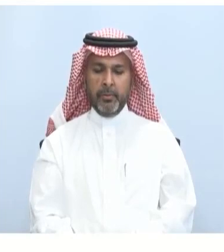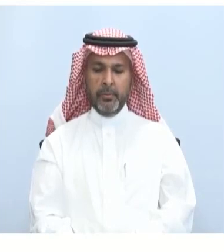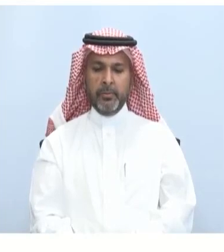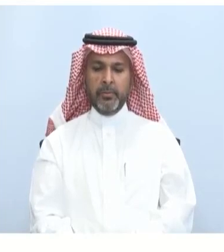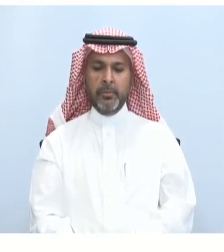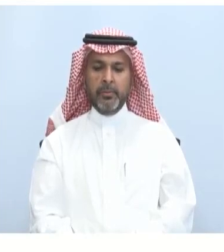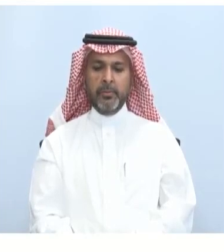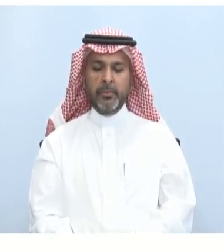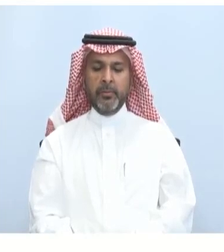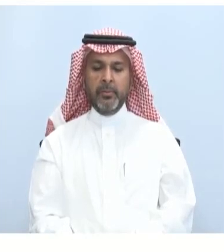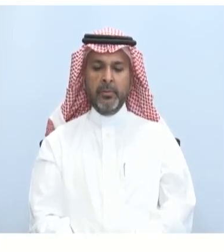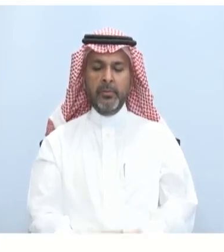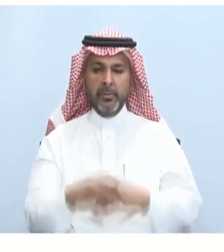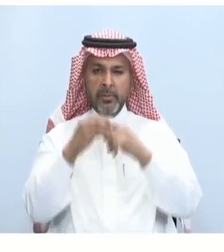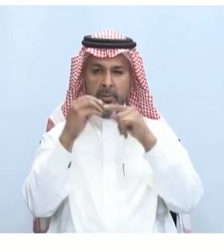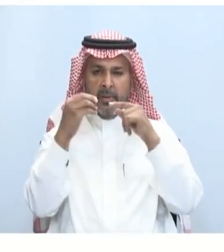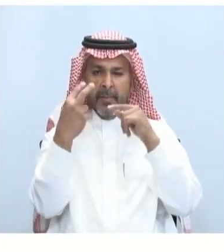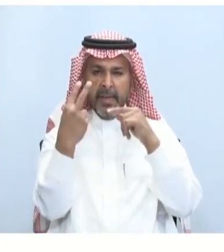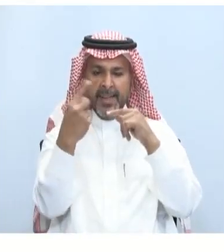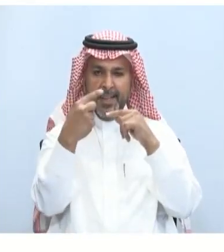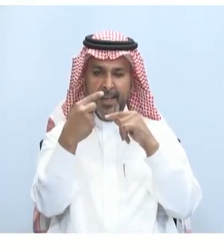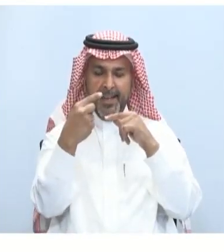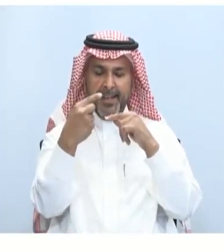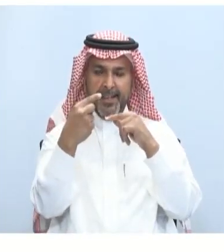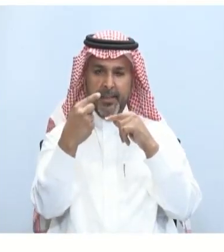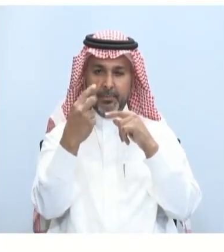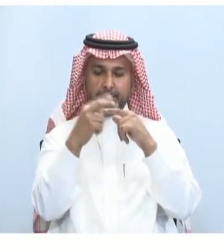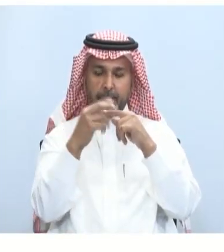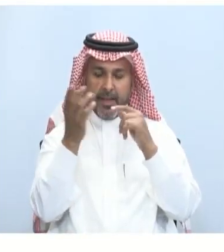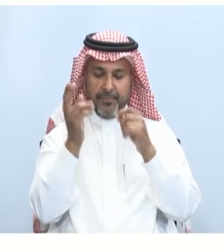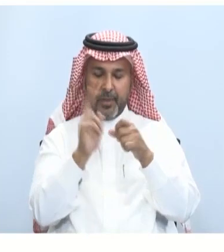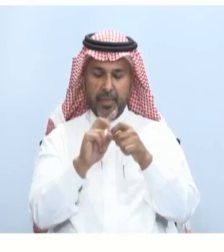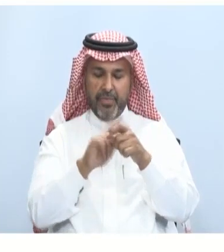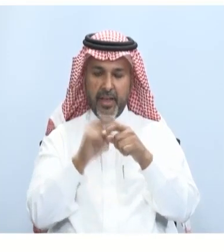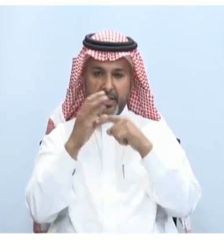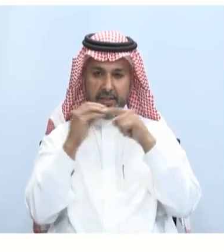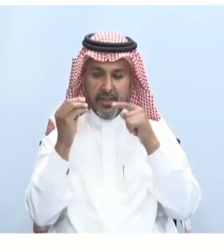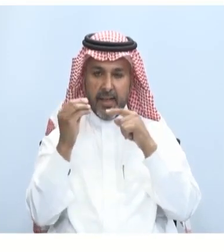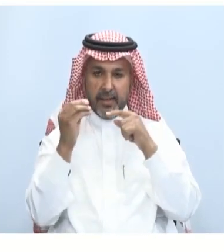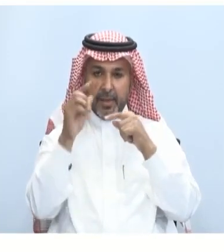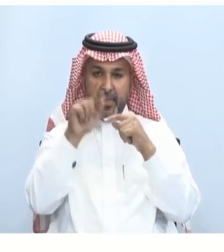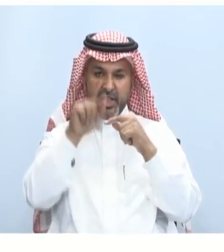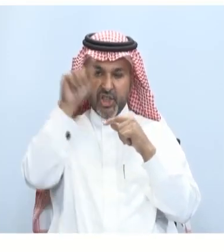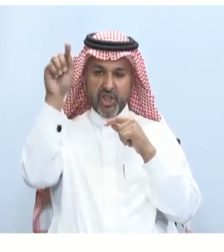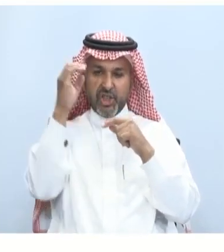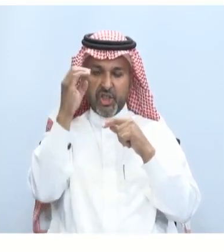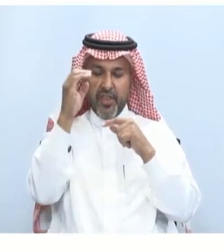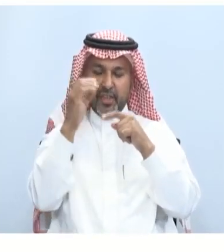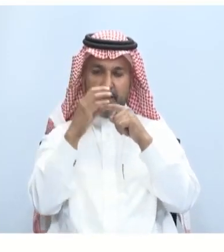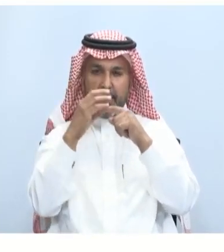جذر سالب 216 احسنتم ممتاز جذر سالب واحد راح يكون الحال